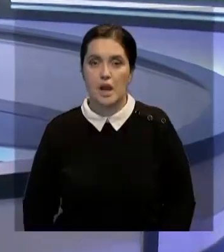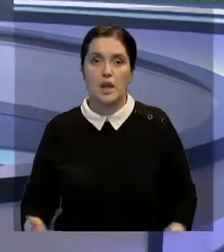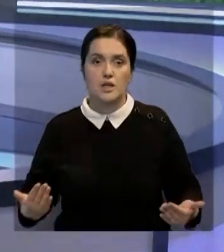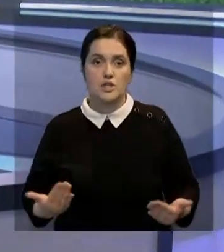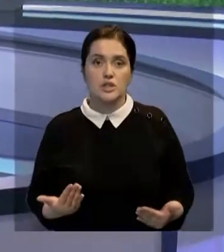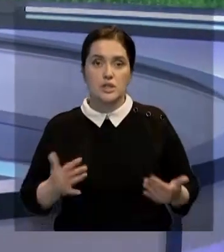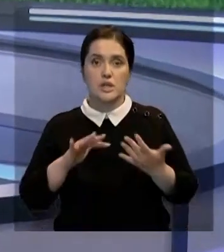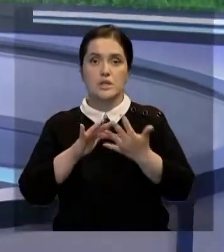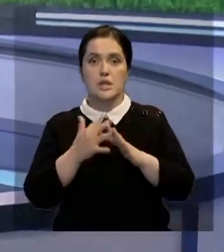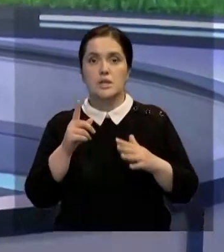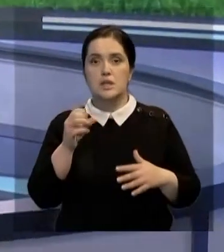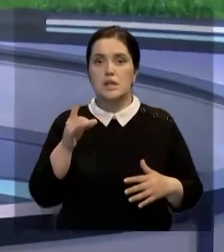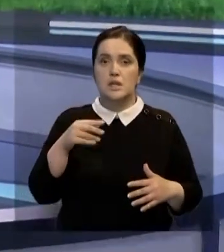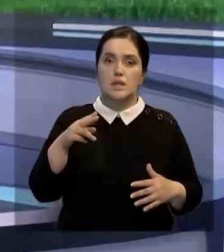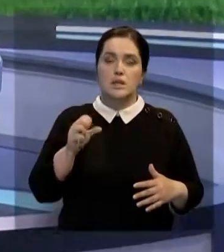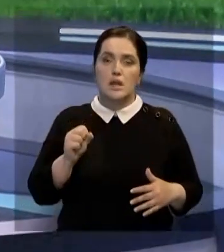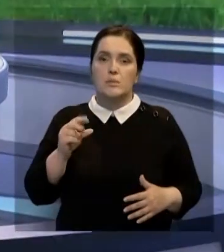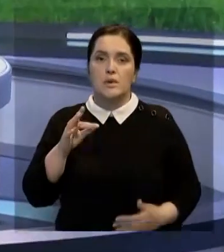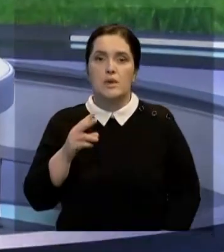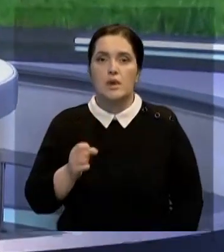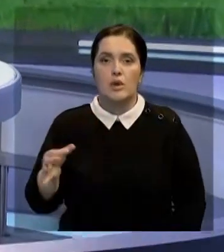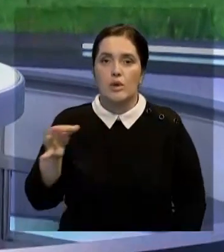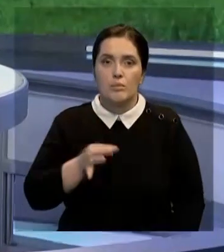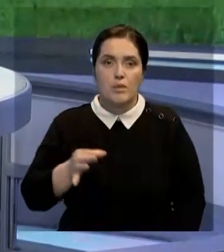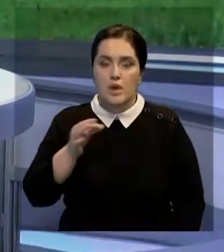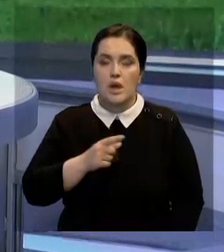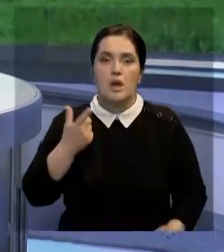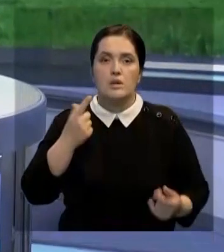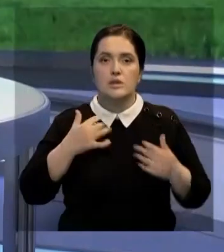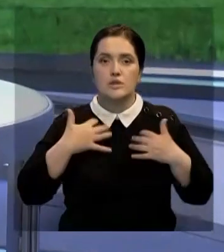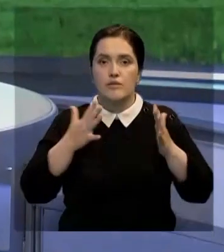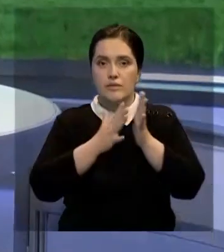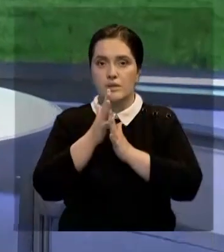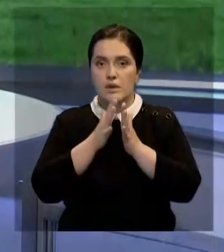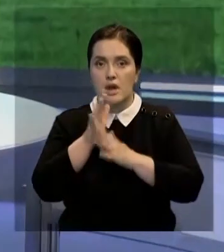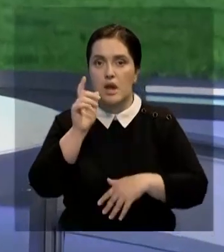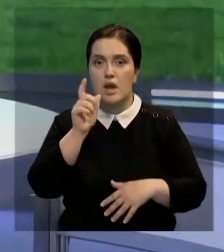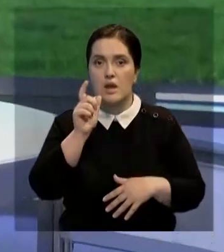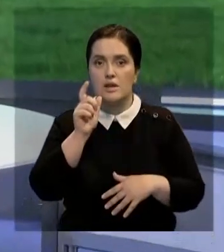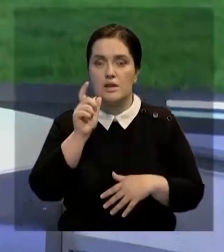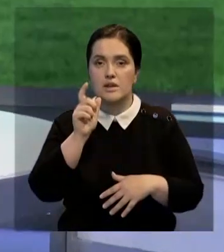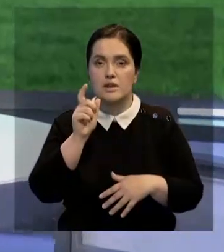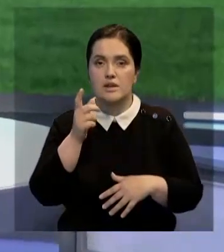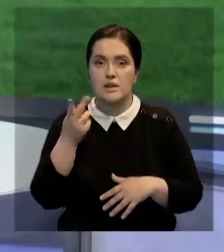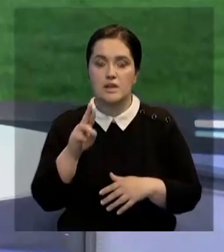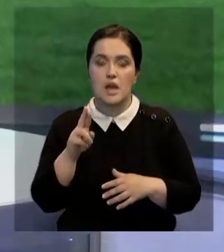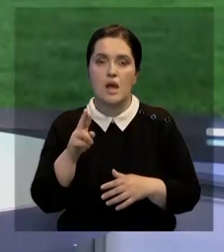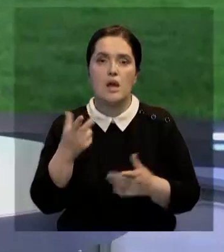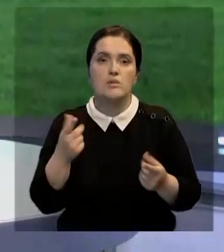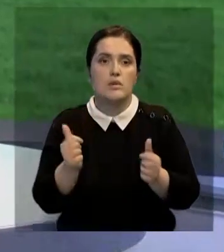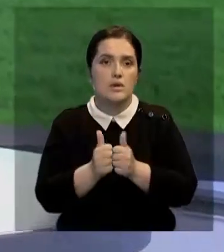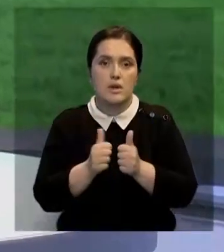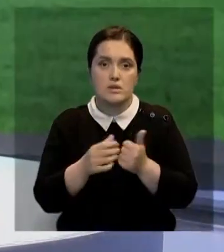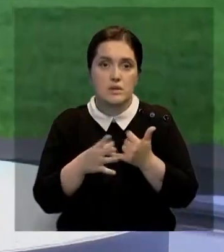Жителям одного из сел Зелендинского района Акмолинской области негде пасти скот. По словам людей, выпасов для поголовья рядом с селом нет, но